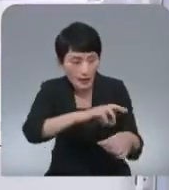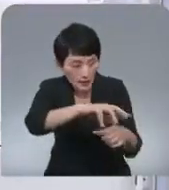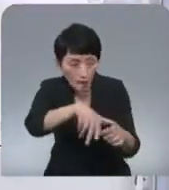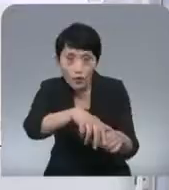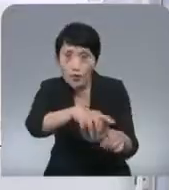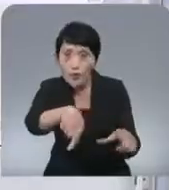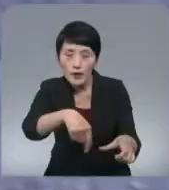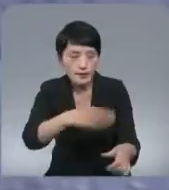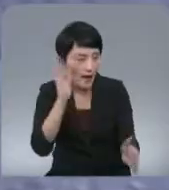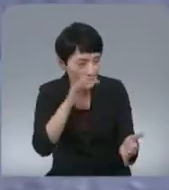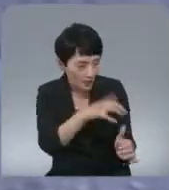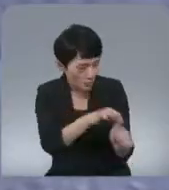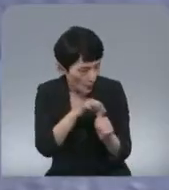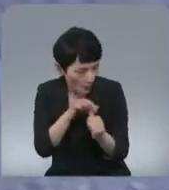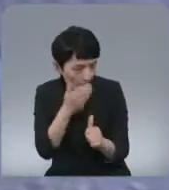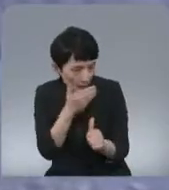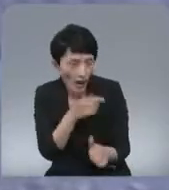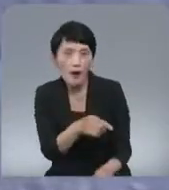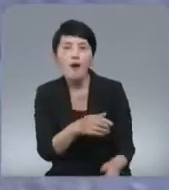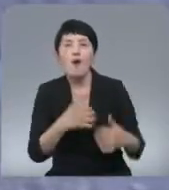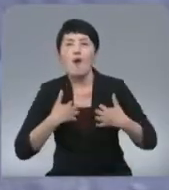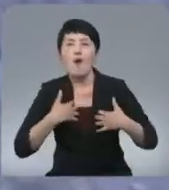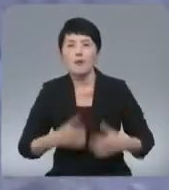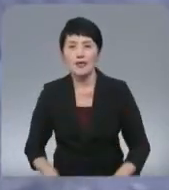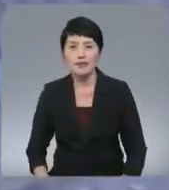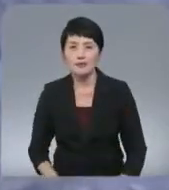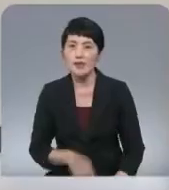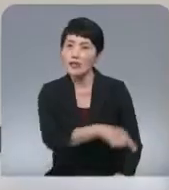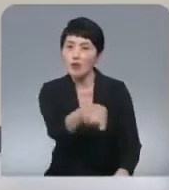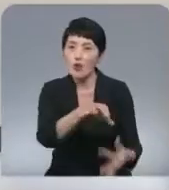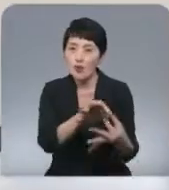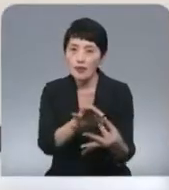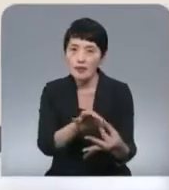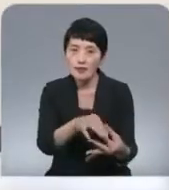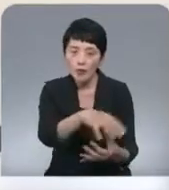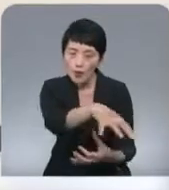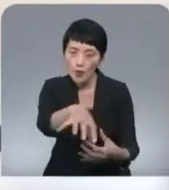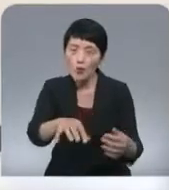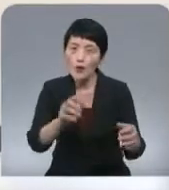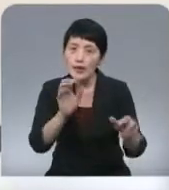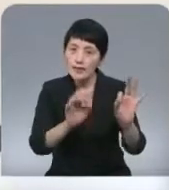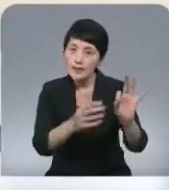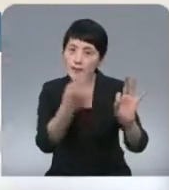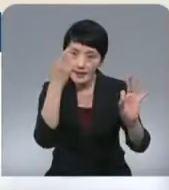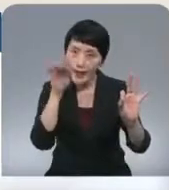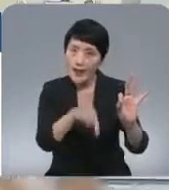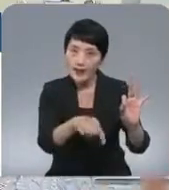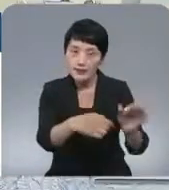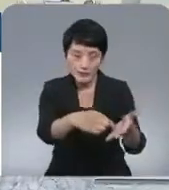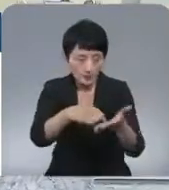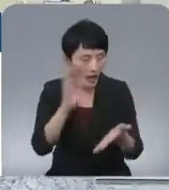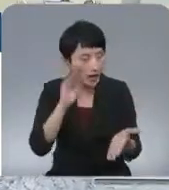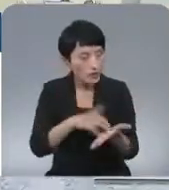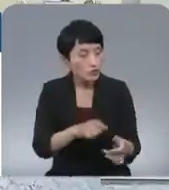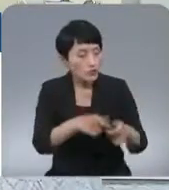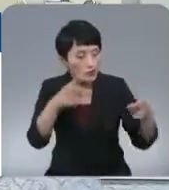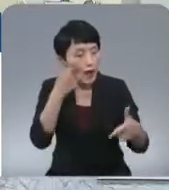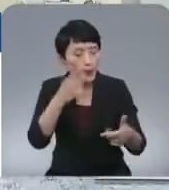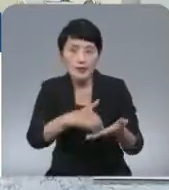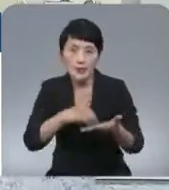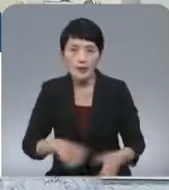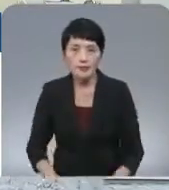d'embaucher plus facilement des enseignants est aboli le plafonnement de leurs salaires cette nouvelle a été saluée par les universités de la zone métropolitaine